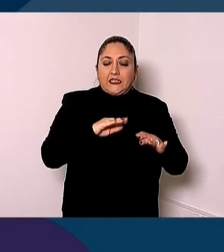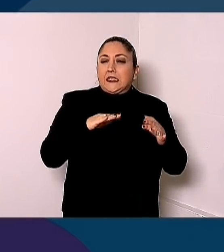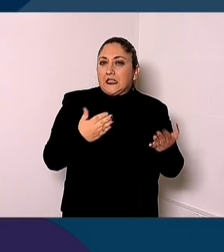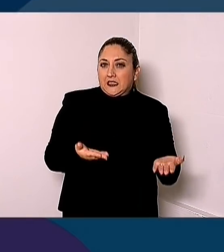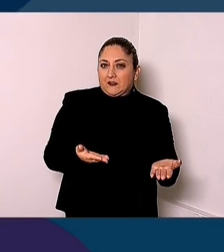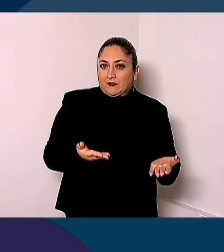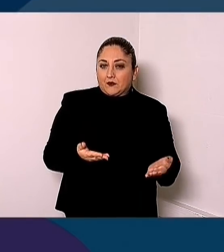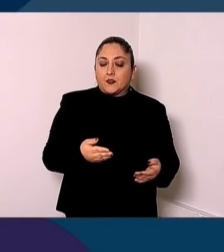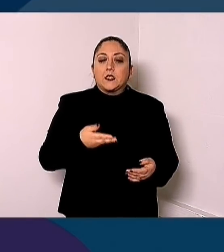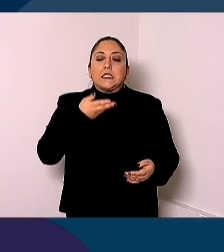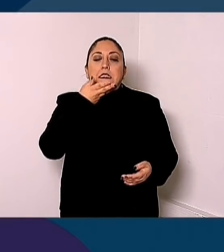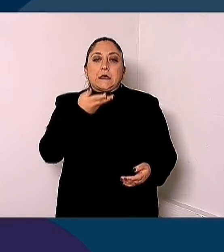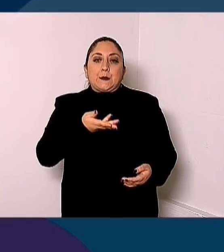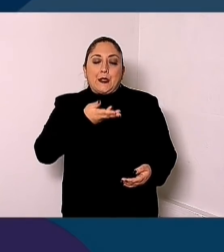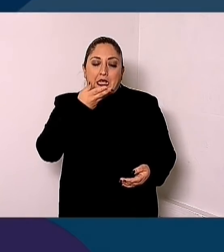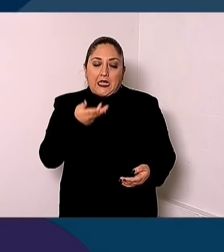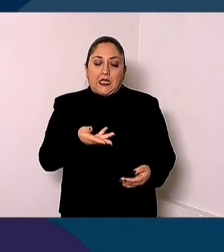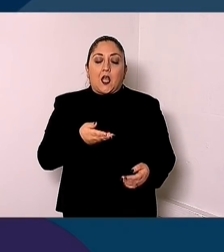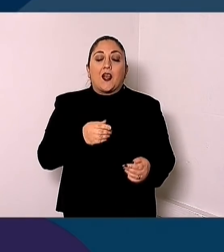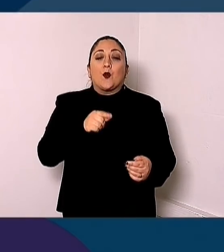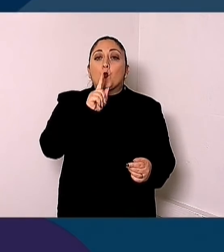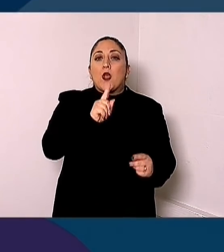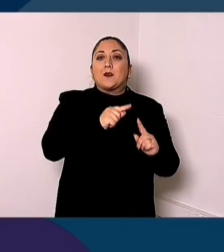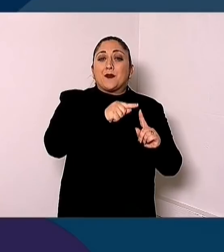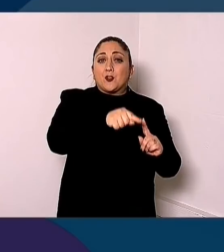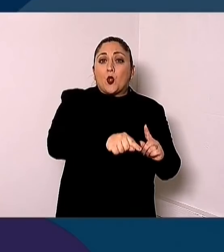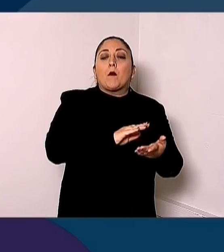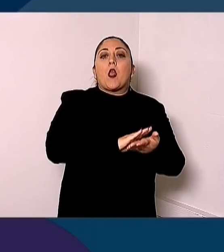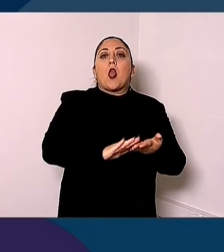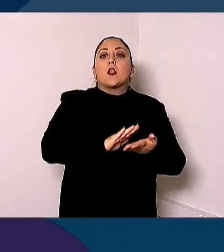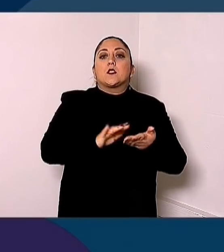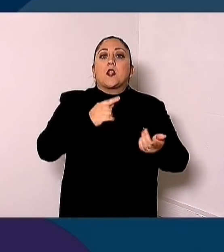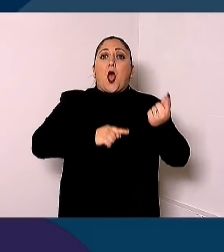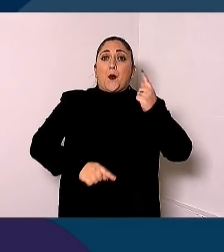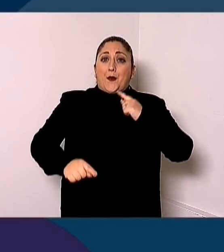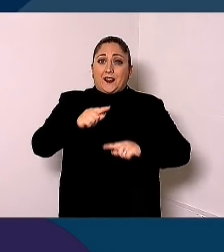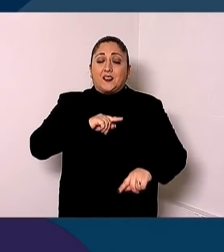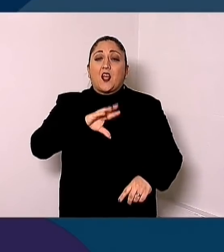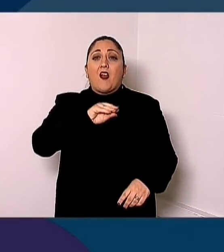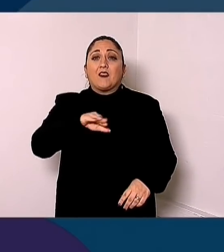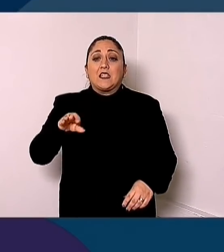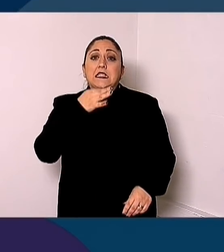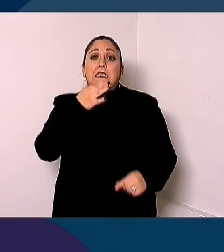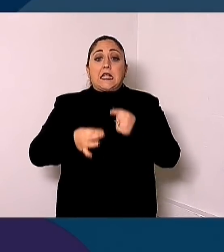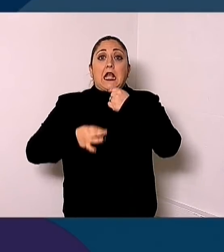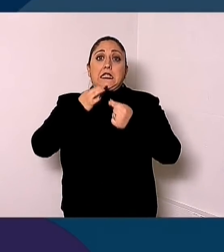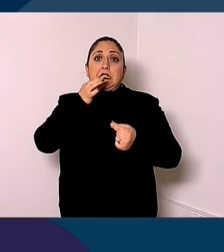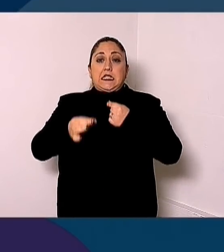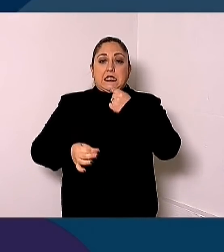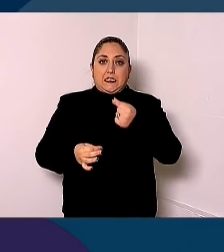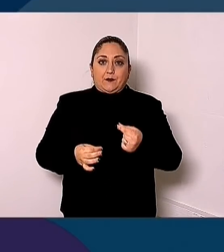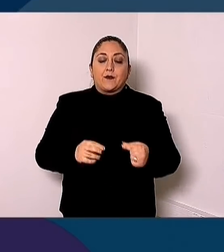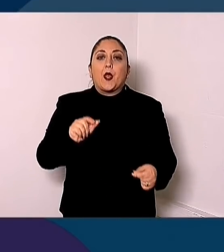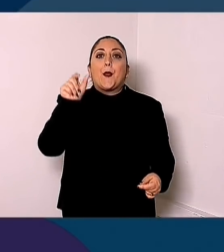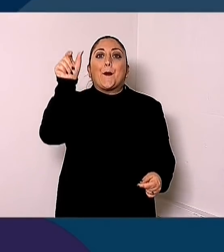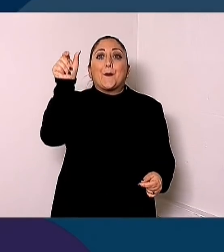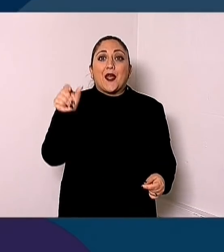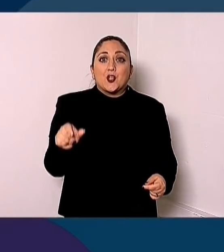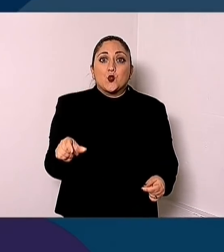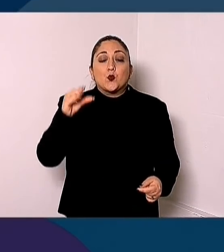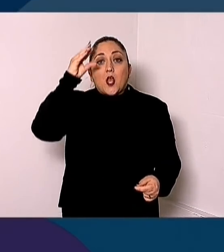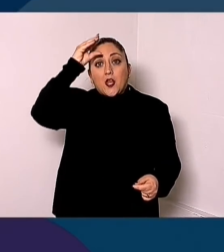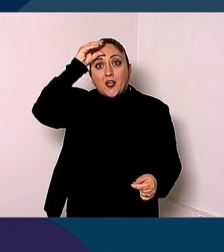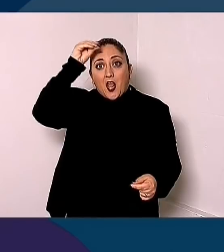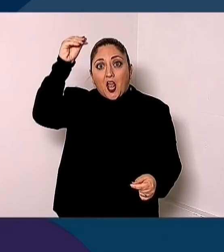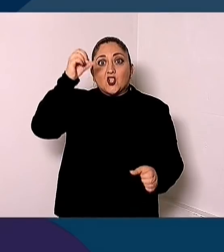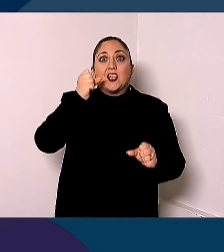nibdew mill-każ li kien diġà qiegħed ukoll fuq l-aħbarijiet u kellna diversi mistoqsijiet dwaru fejn kellna persuna